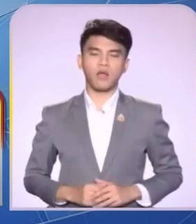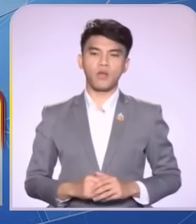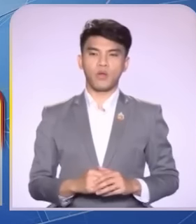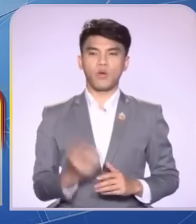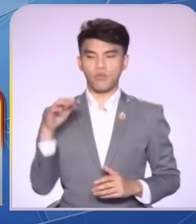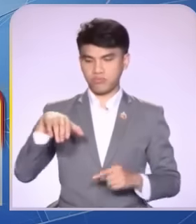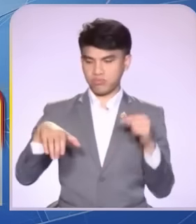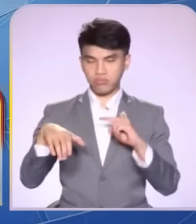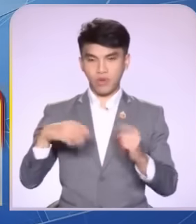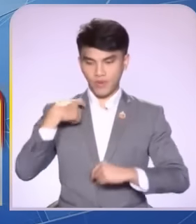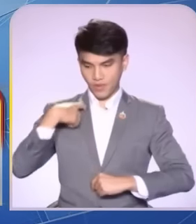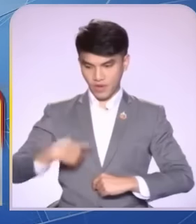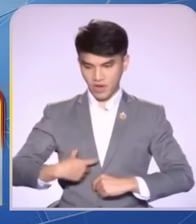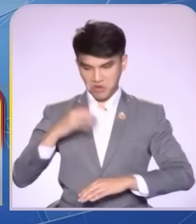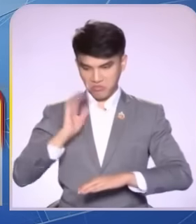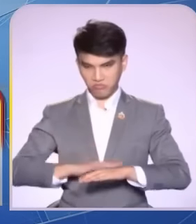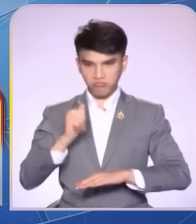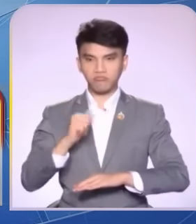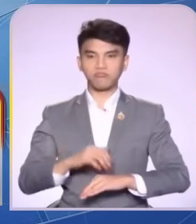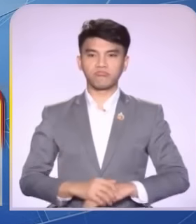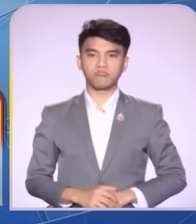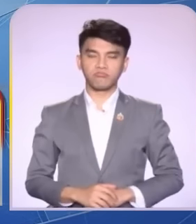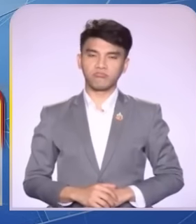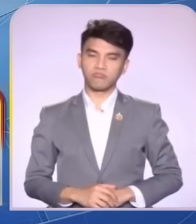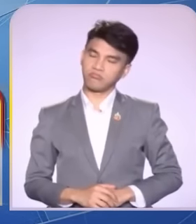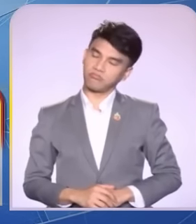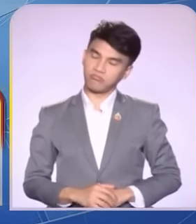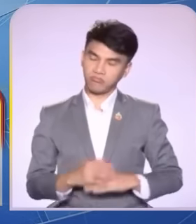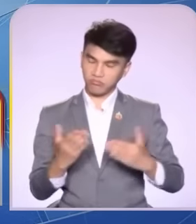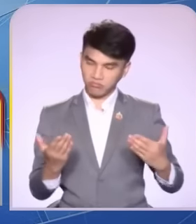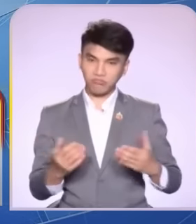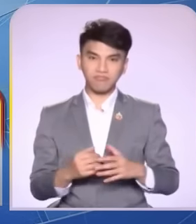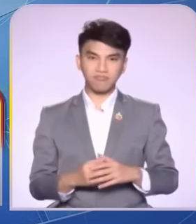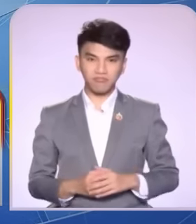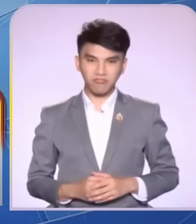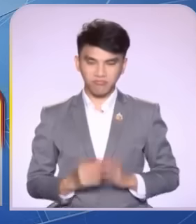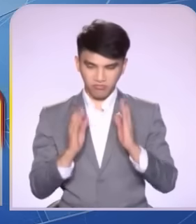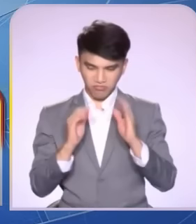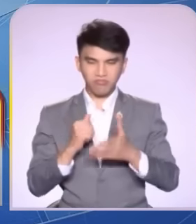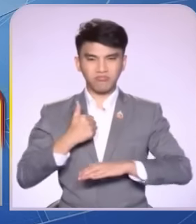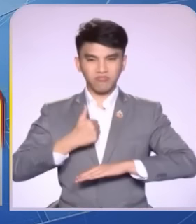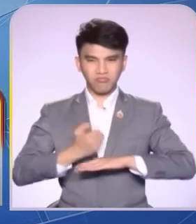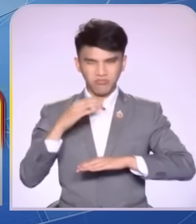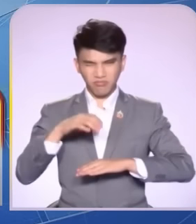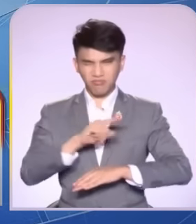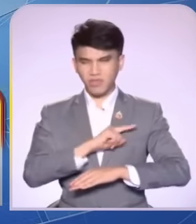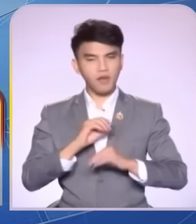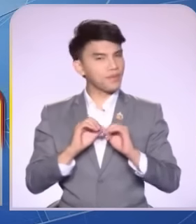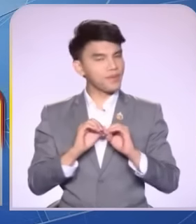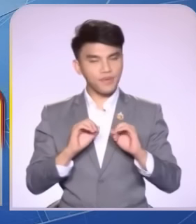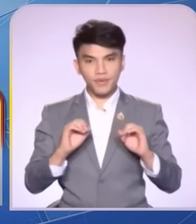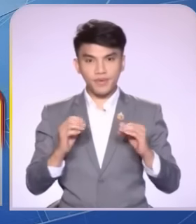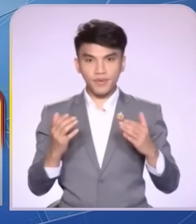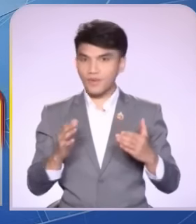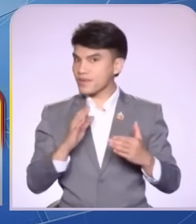รวมถึงบริษัทแห่งนี้มีทนายความเก่งครับอาจารย์เดชาบอกงี้ทำสัญญา ไม่ให้ผู้บริหารของบริษัทต้องรับผิดชอบท